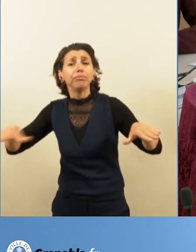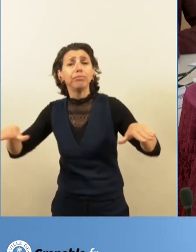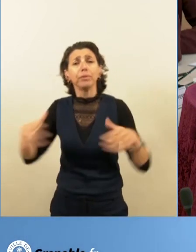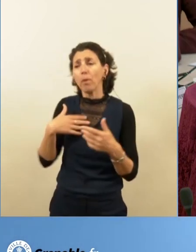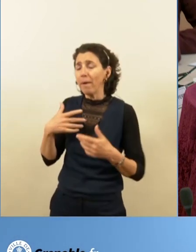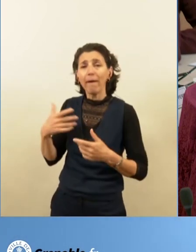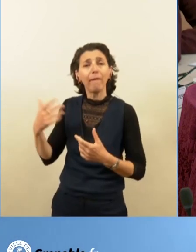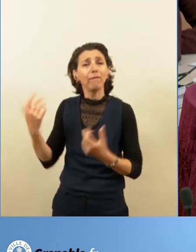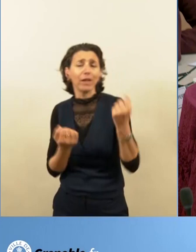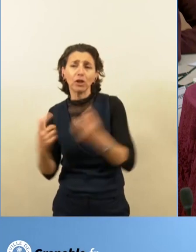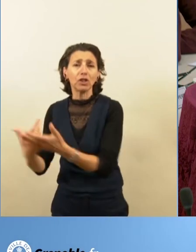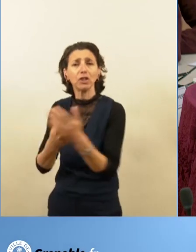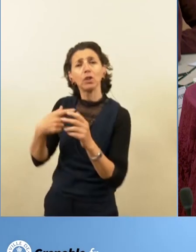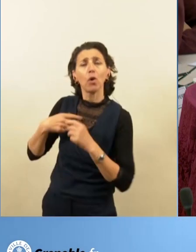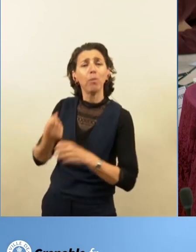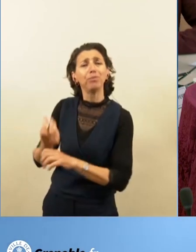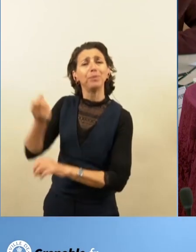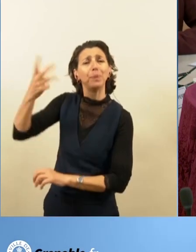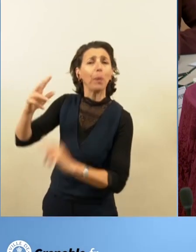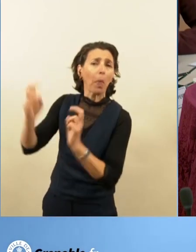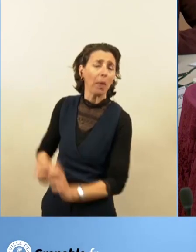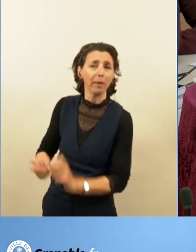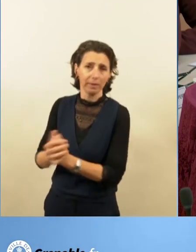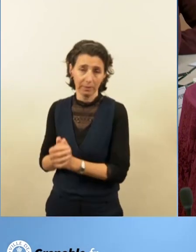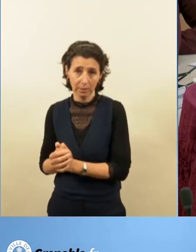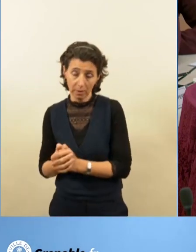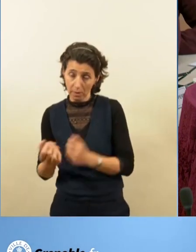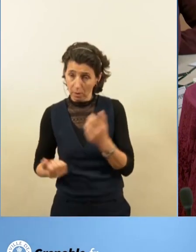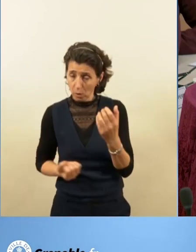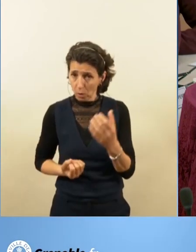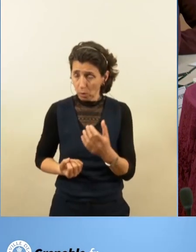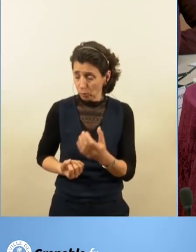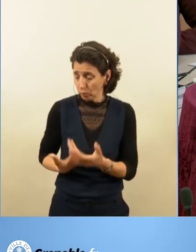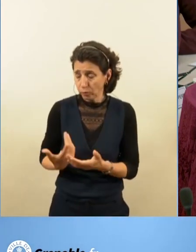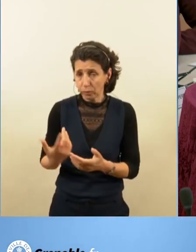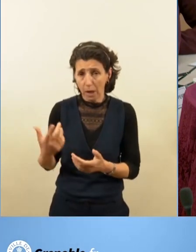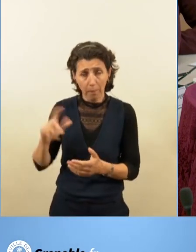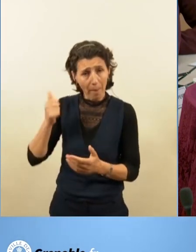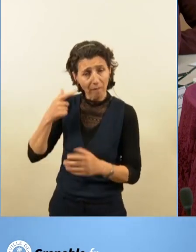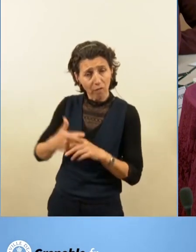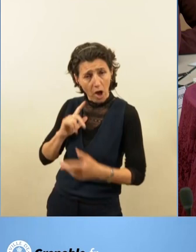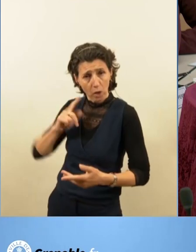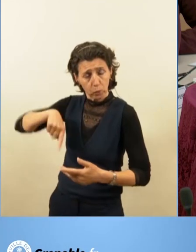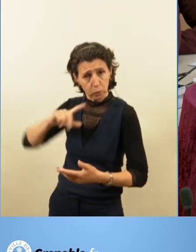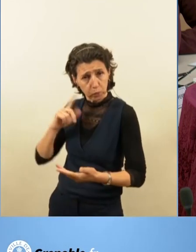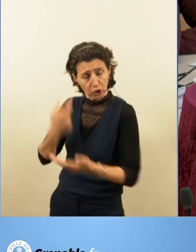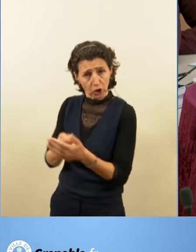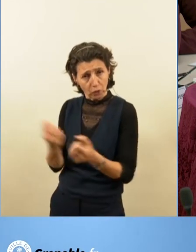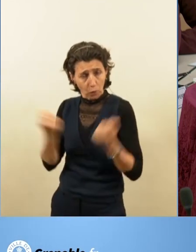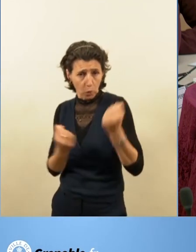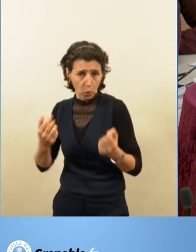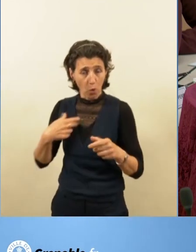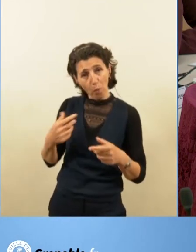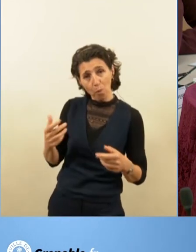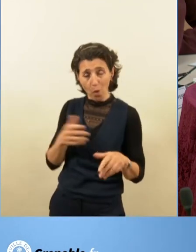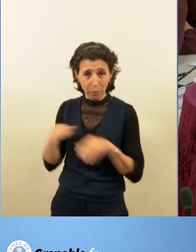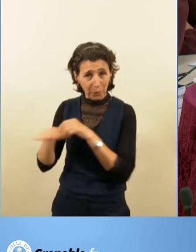la première zone affaiblissement poids lourds véhicule utilitaire utilitaire léger c'est bien ici que on l'a lancé et donc